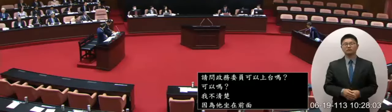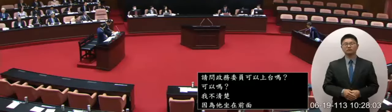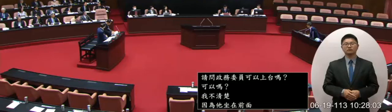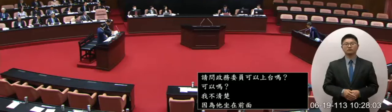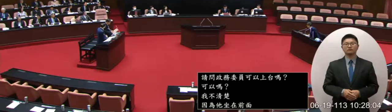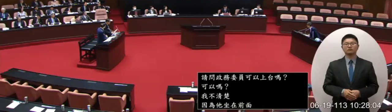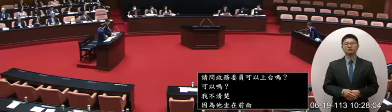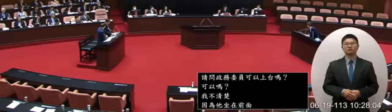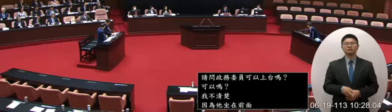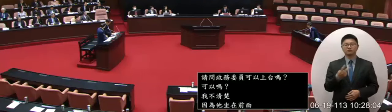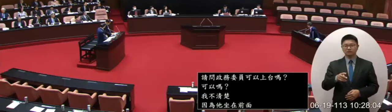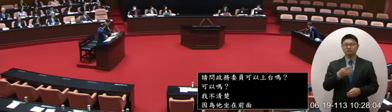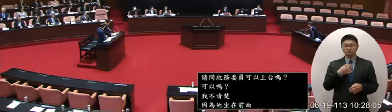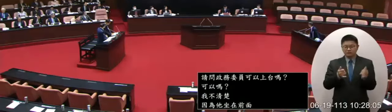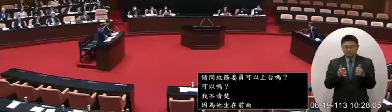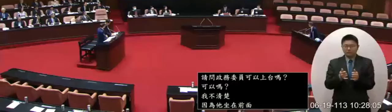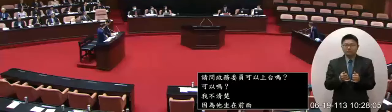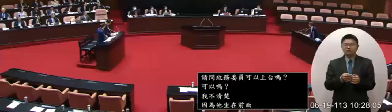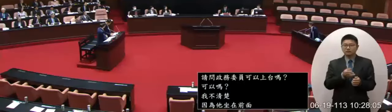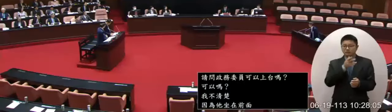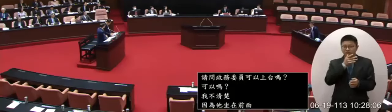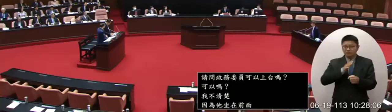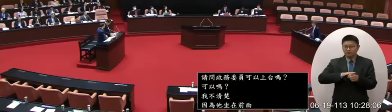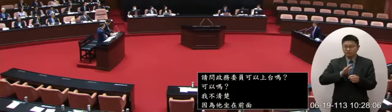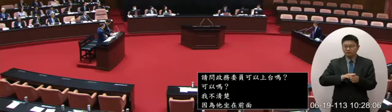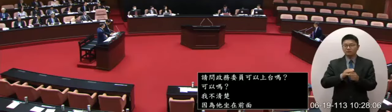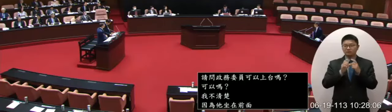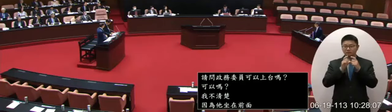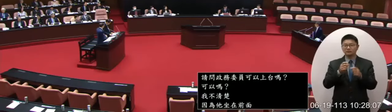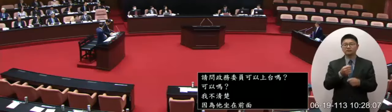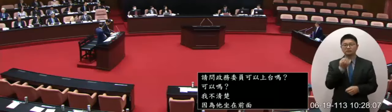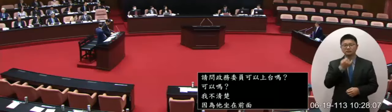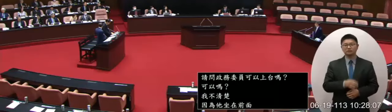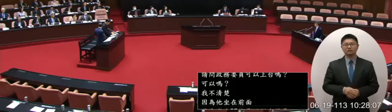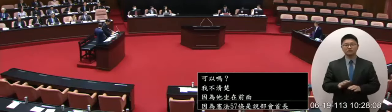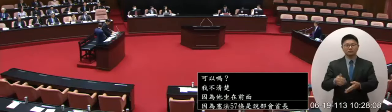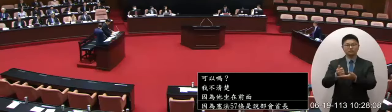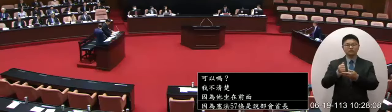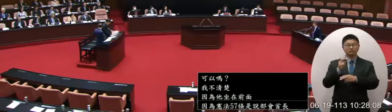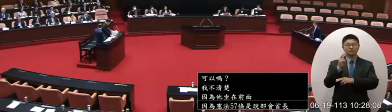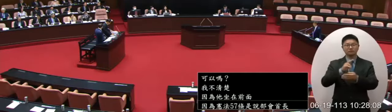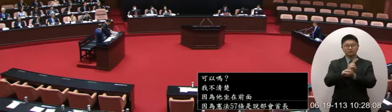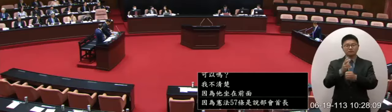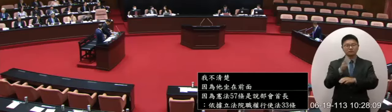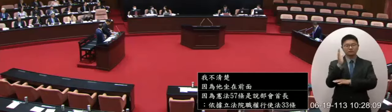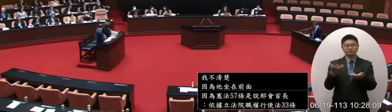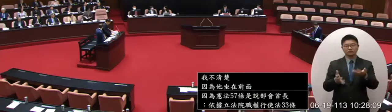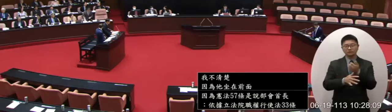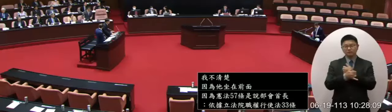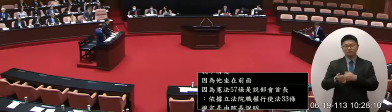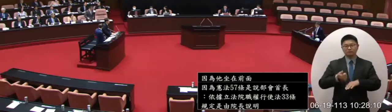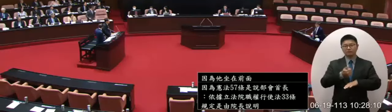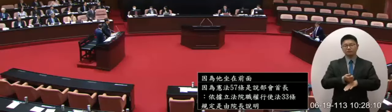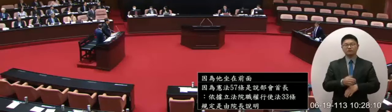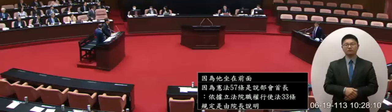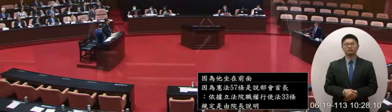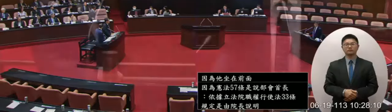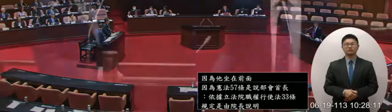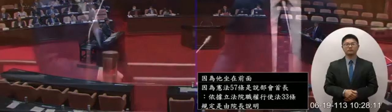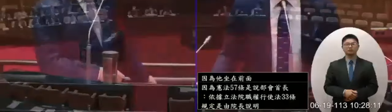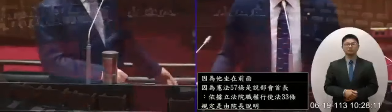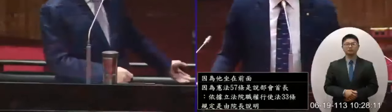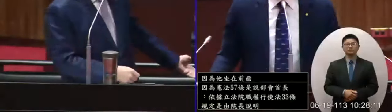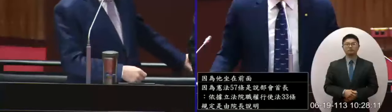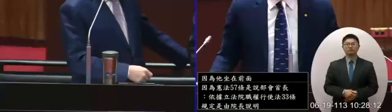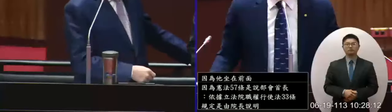就近提供院长资料。 那可以是对的。我们请。好，那我们请那个林中委员。 可以，请。没问题。好。